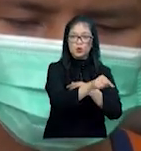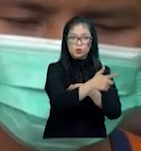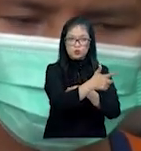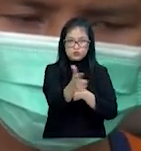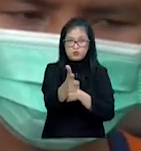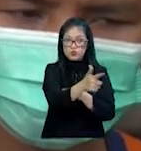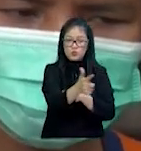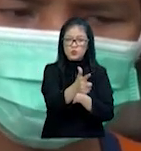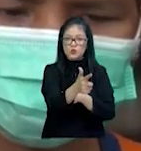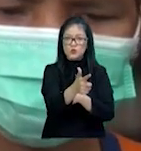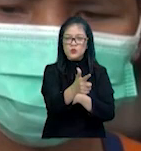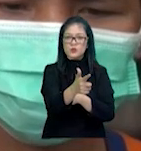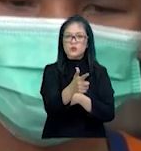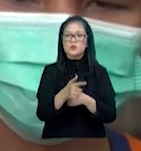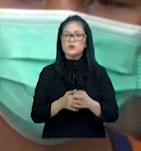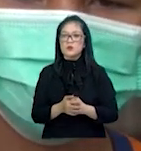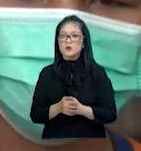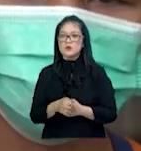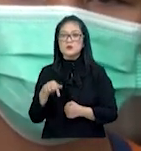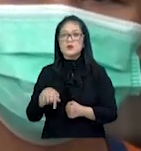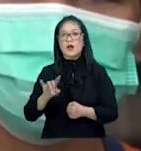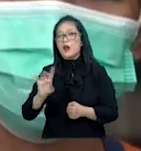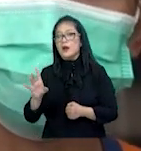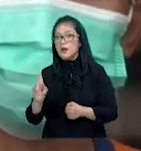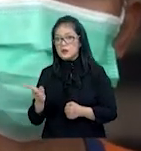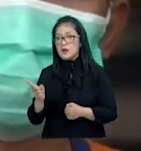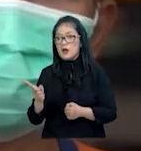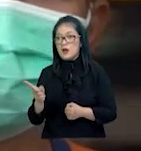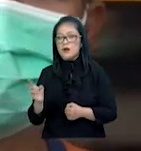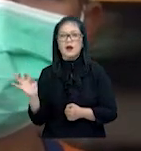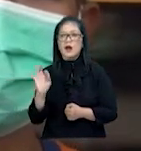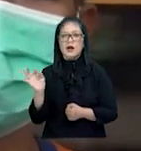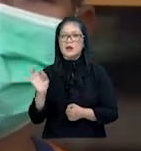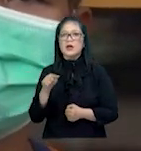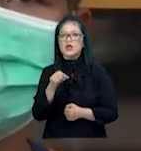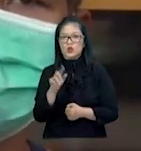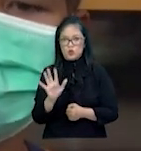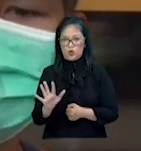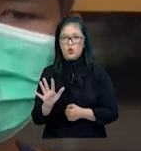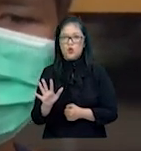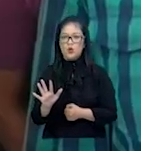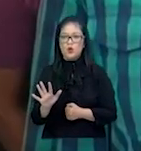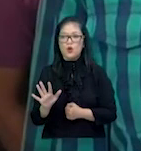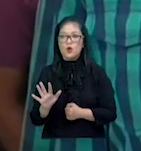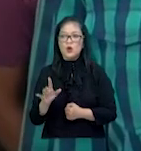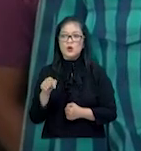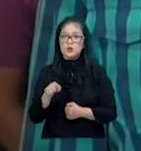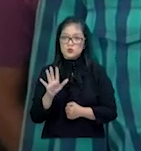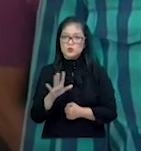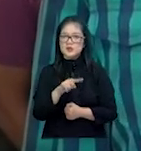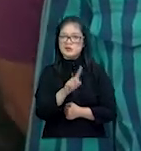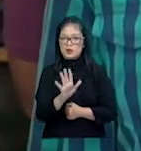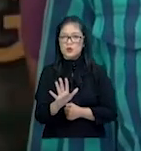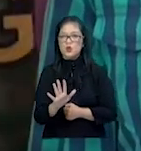Sebelumnya? Di luar kota? Ada lagi nggak? Enggak, Pak. Cuma di daerah sini aja. Surabaya, Sidoarjo aja? Iya, Sidoarjo, ya. Sebagai pengawas